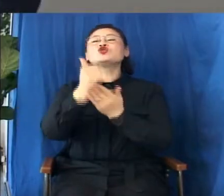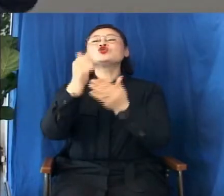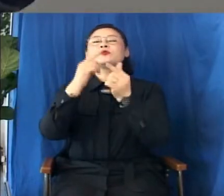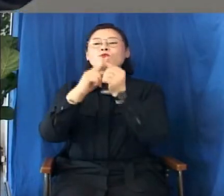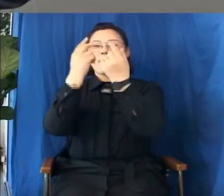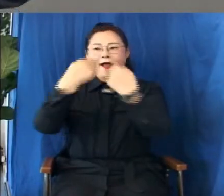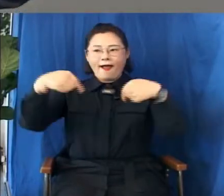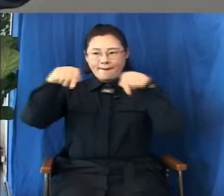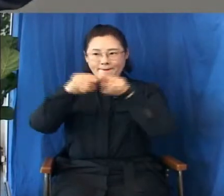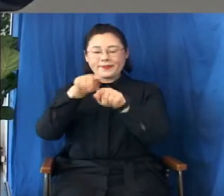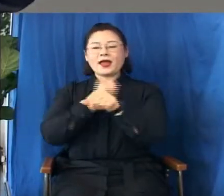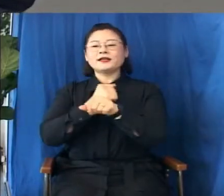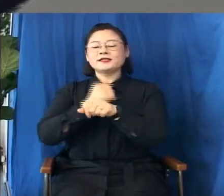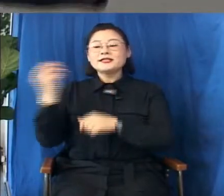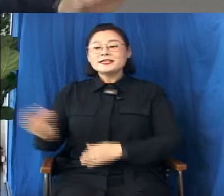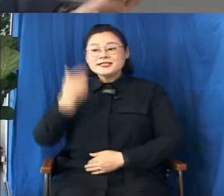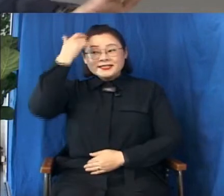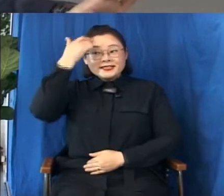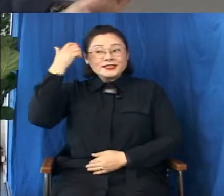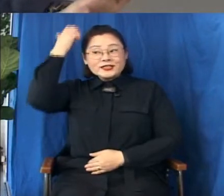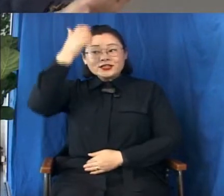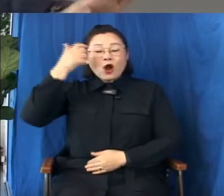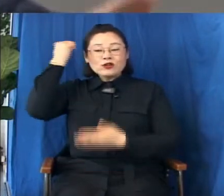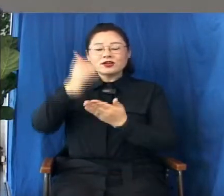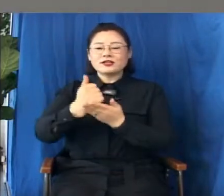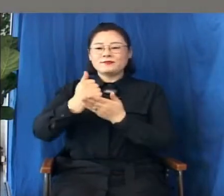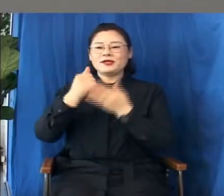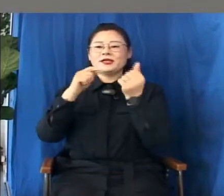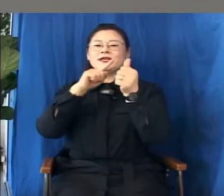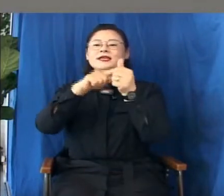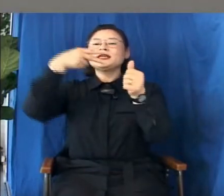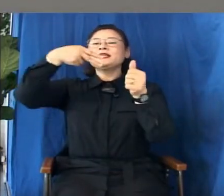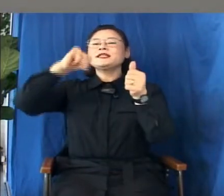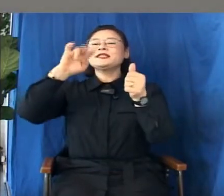성령님이 이 시므온과 함께 하셨다는 겁니다.